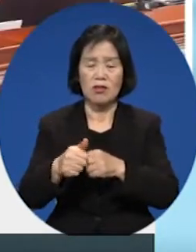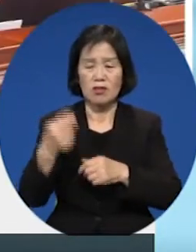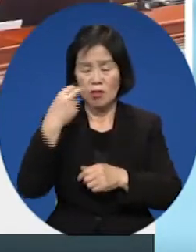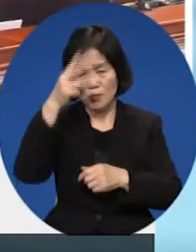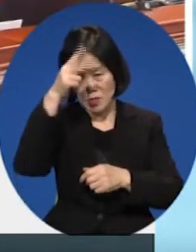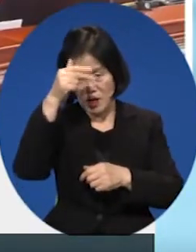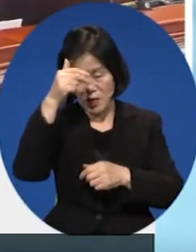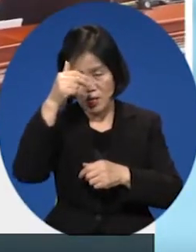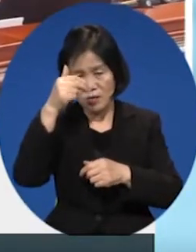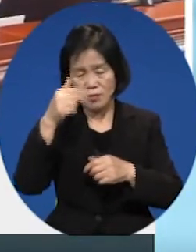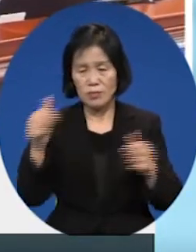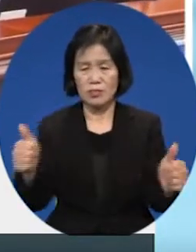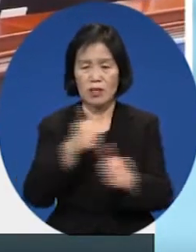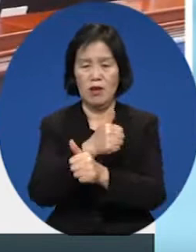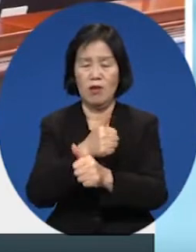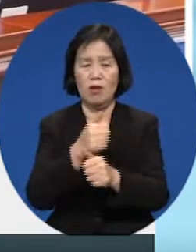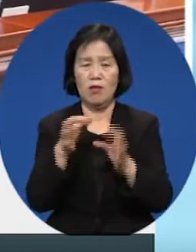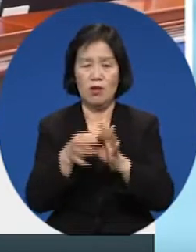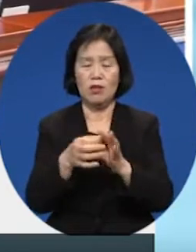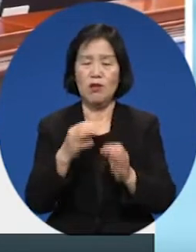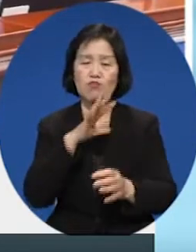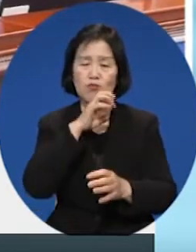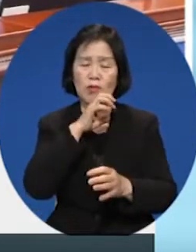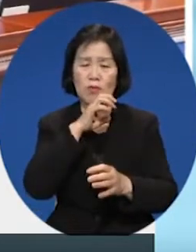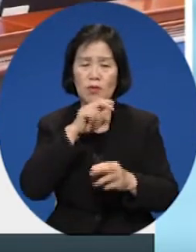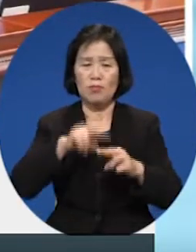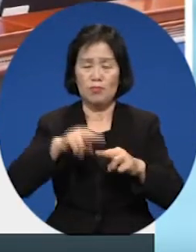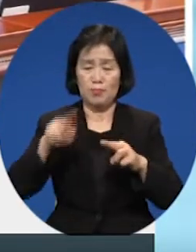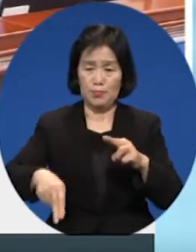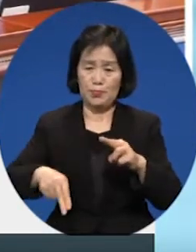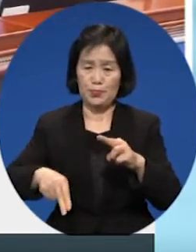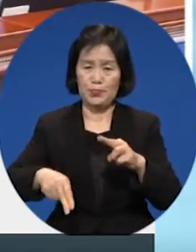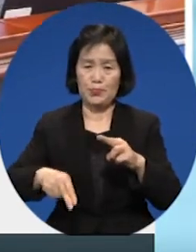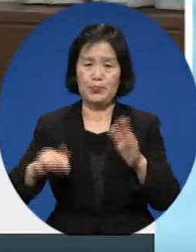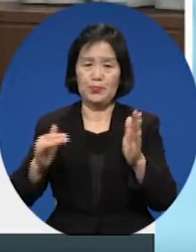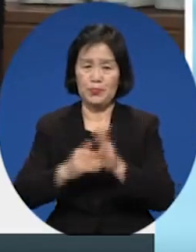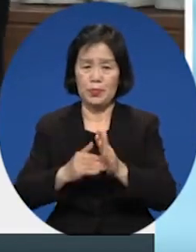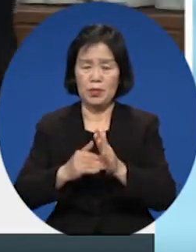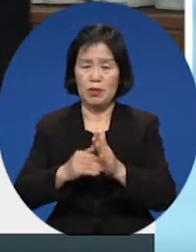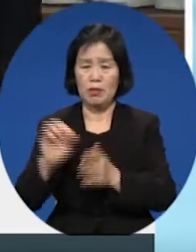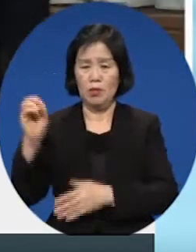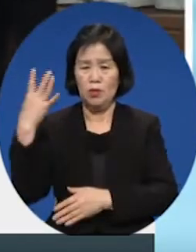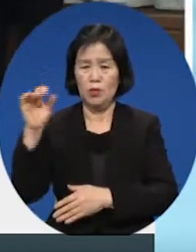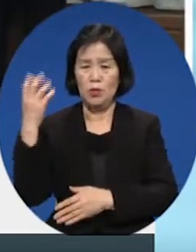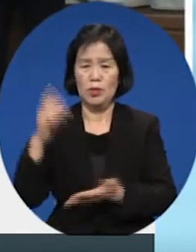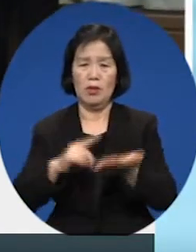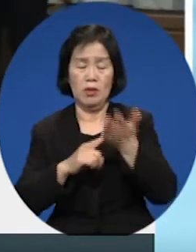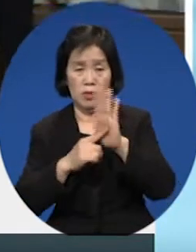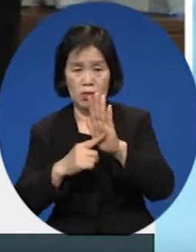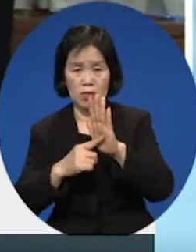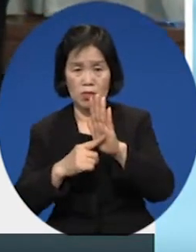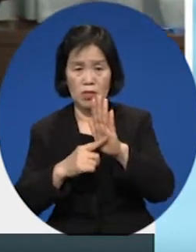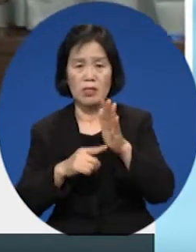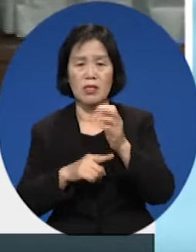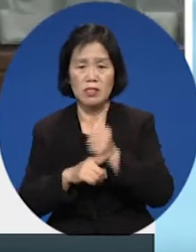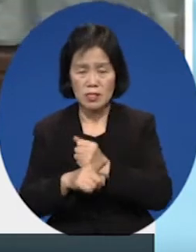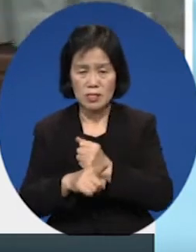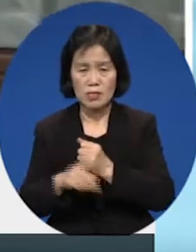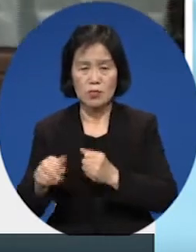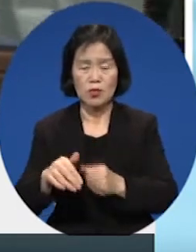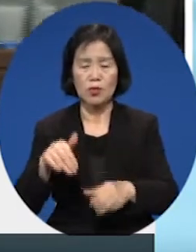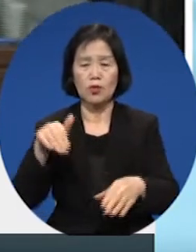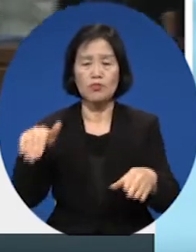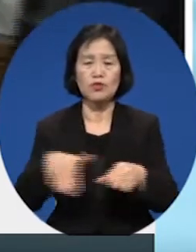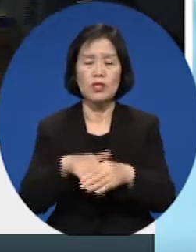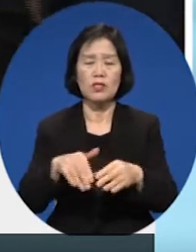관련해서 뭔가 불만을 품고 4 사의를 표명했다 그 내용이 언론에 고스란히 다 털어 놓았다고 하는 것은 문제 정부 청와대